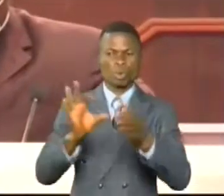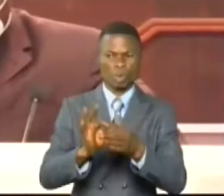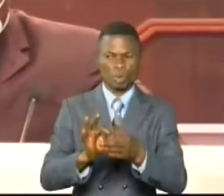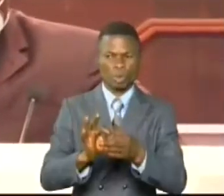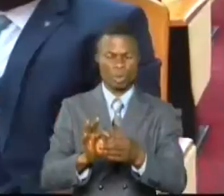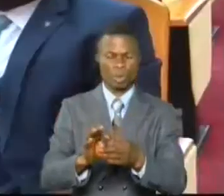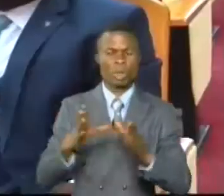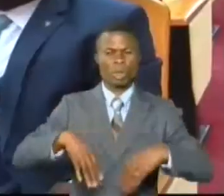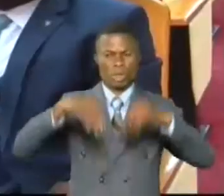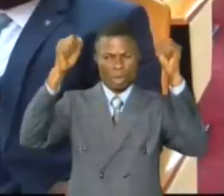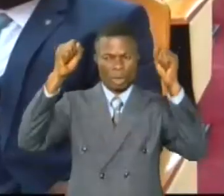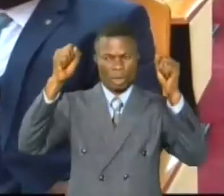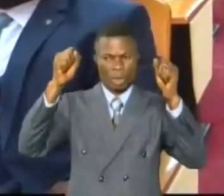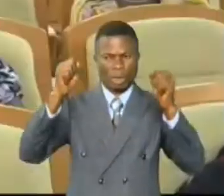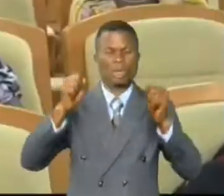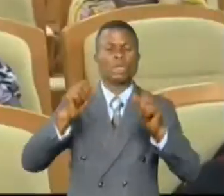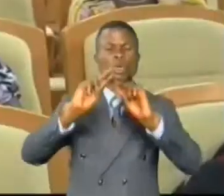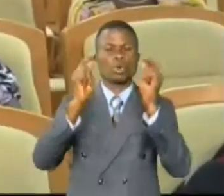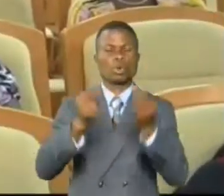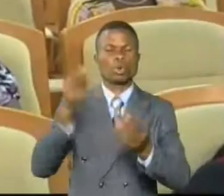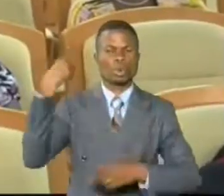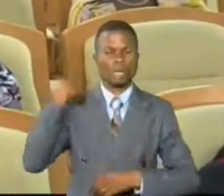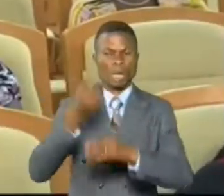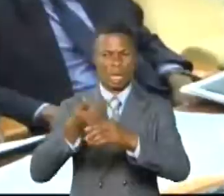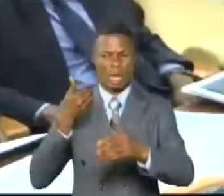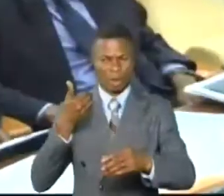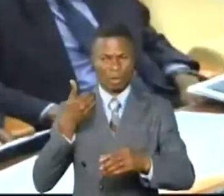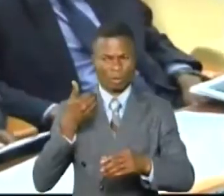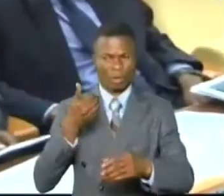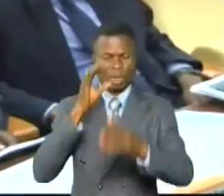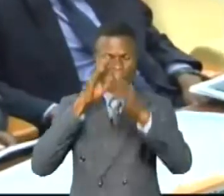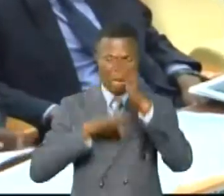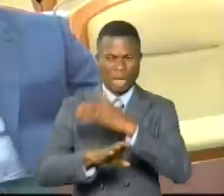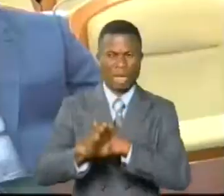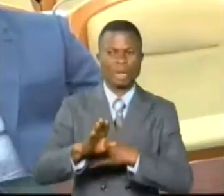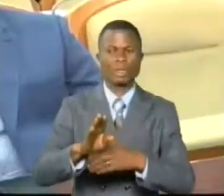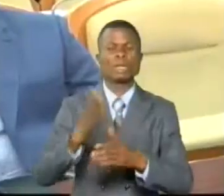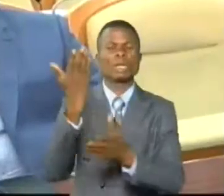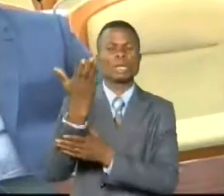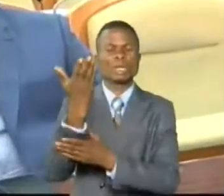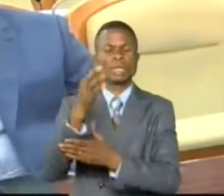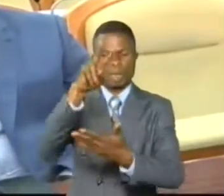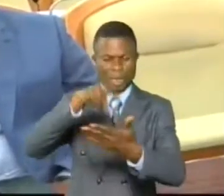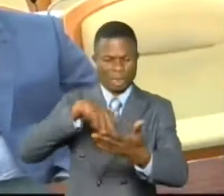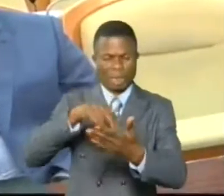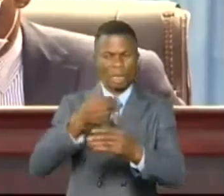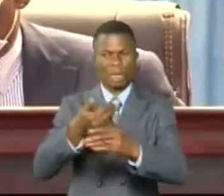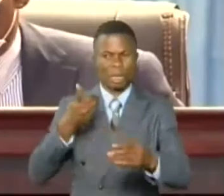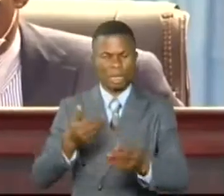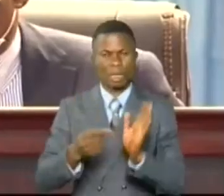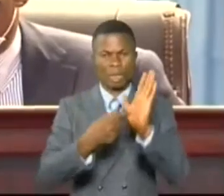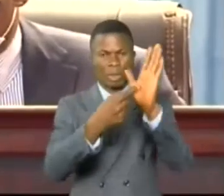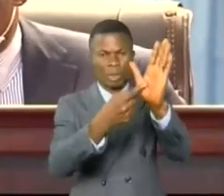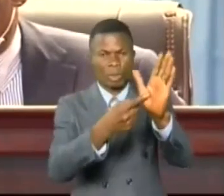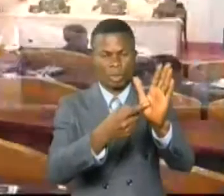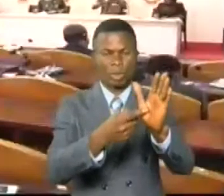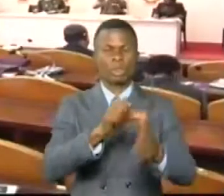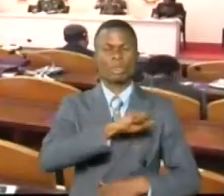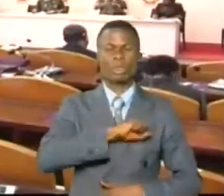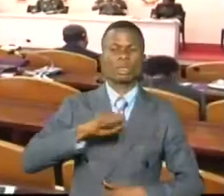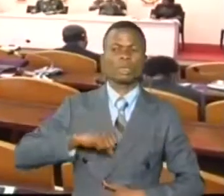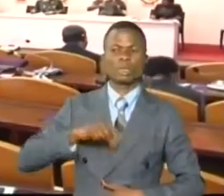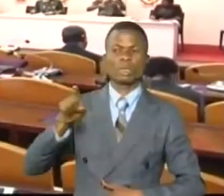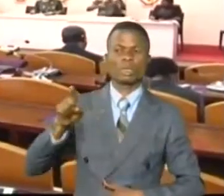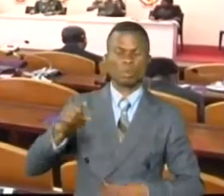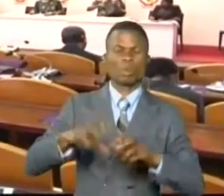été adopté par la plénière à quelques jours pour intégrer les amendements dans les textes avant de le présenter à la plénière